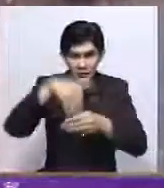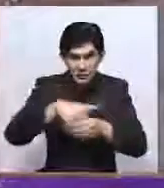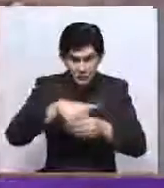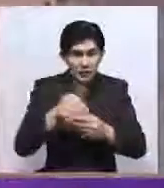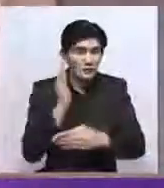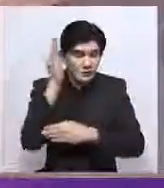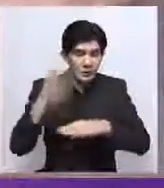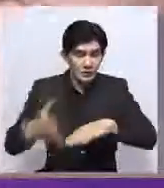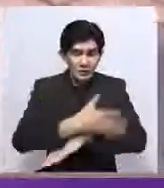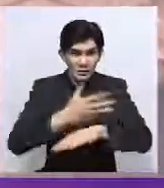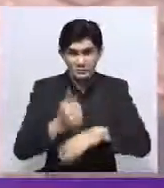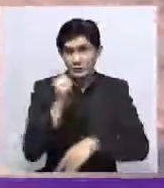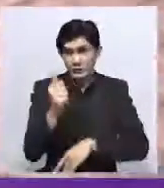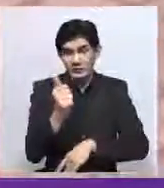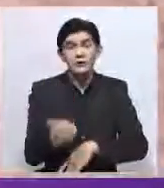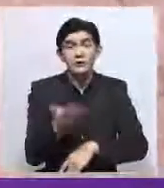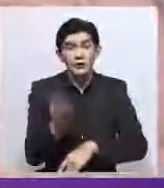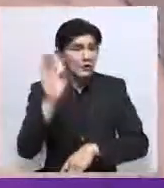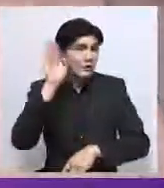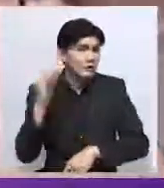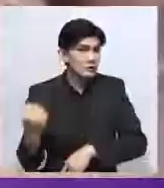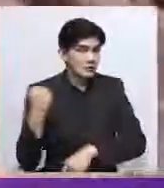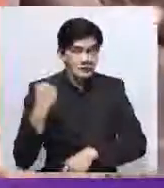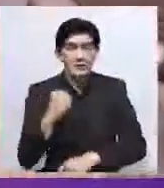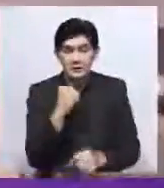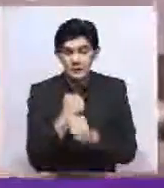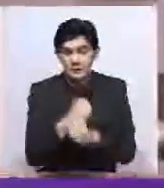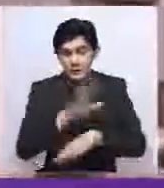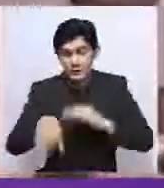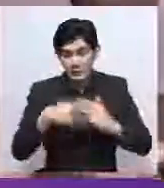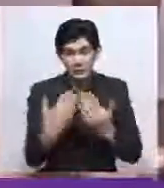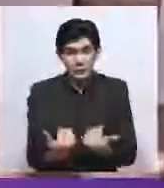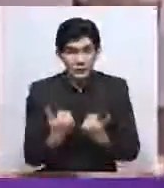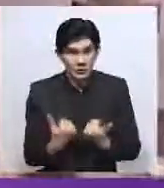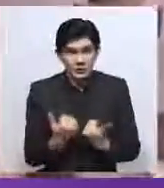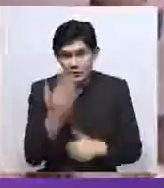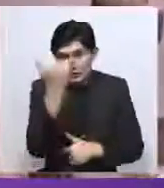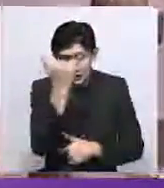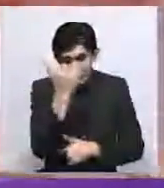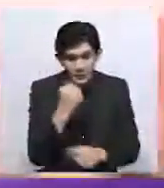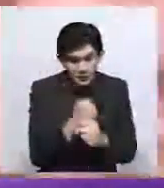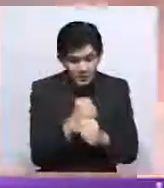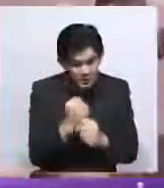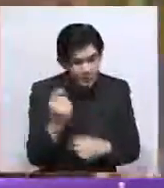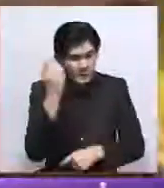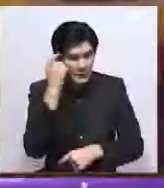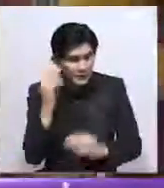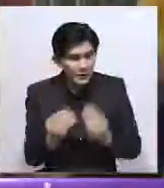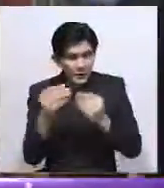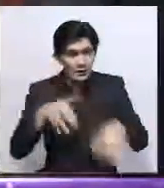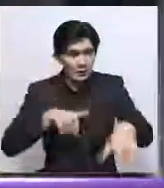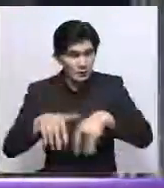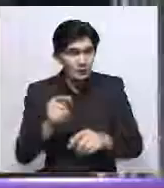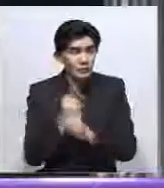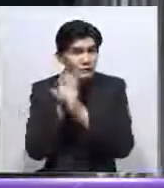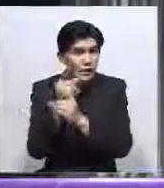ำไปสู่การเมืองที่ดีขึ้นจึงขอให้เชื่อมั่นค่ะว่าการปฏิบัติงานทุกอย่างนั้นเป็นไปเพื่อตอบสนองความคาดหวังของประชาช